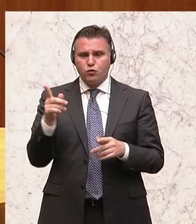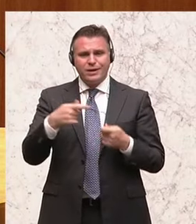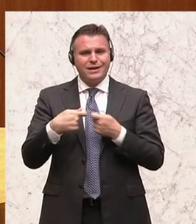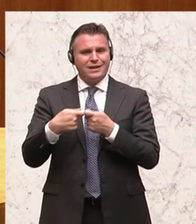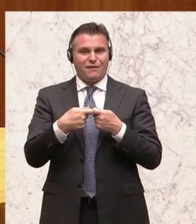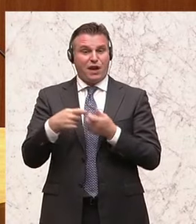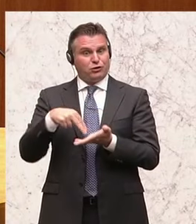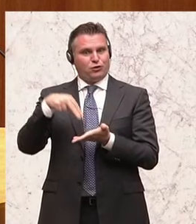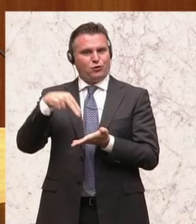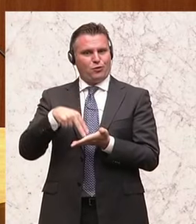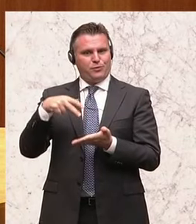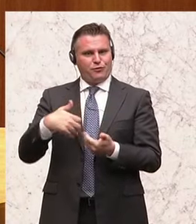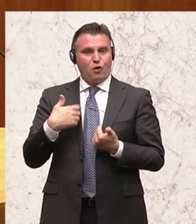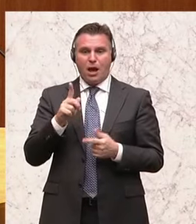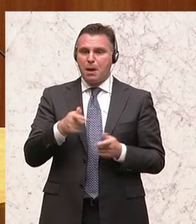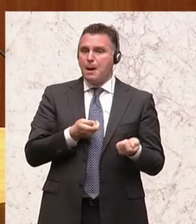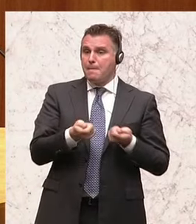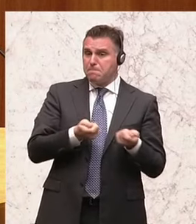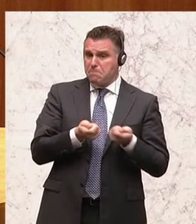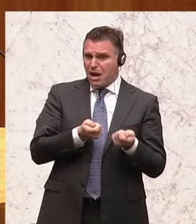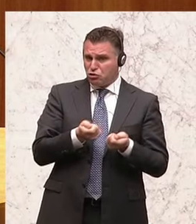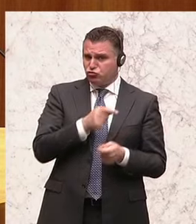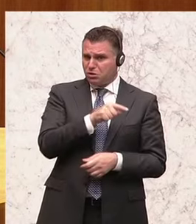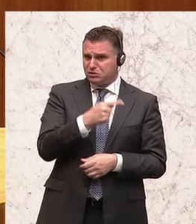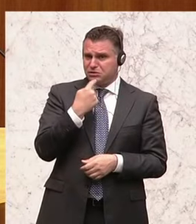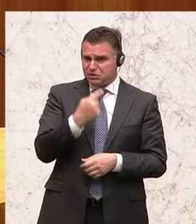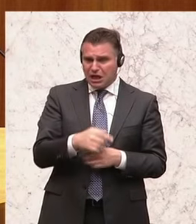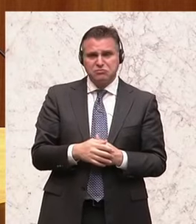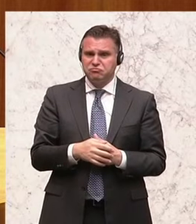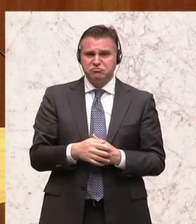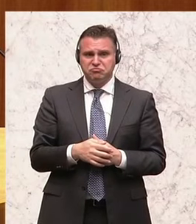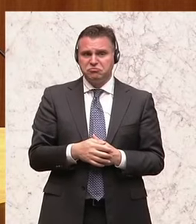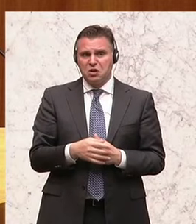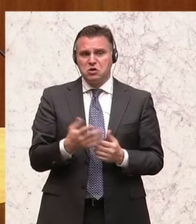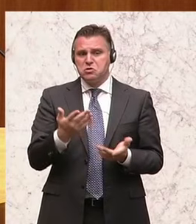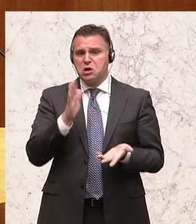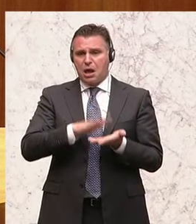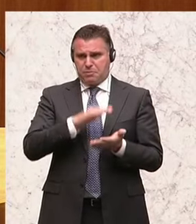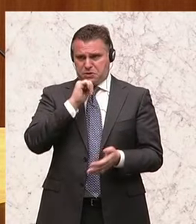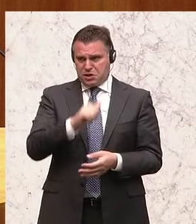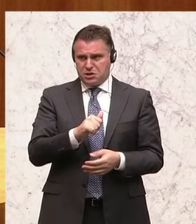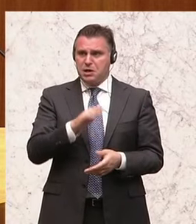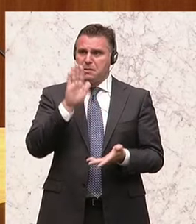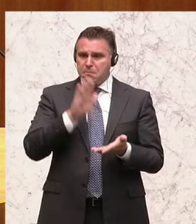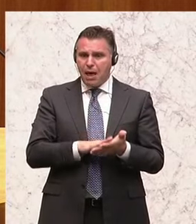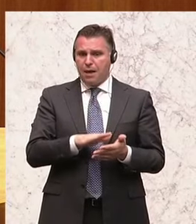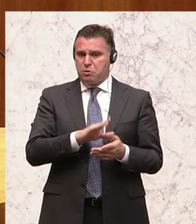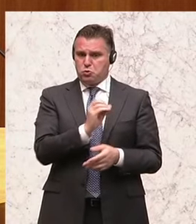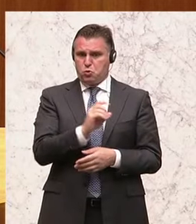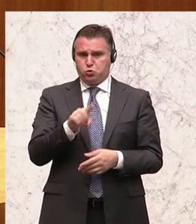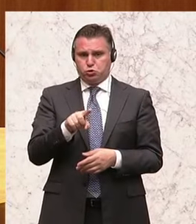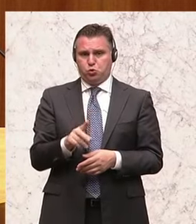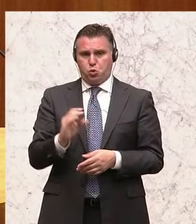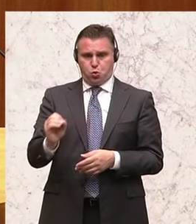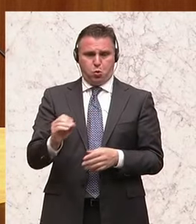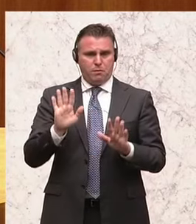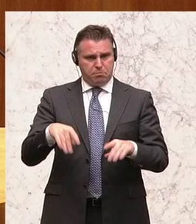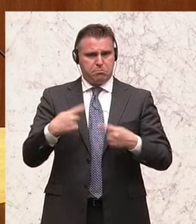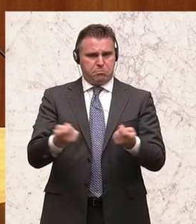freut, de facto aber das Management davon ausgehen kann, dass das Ganze nichts wert ist und weiterhin 0-zu-0 betrieben wird.